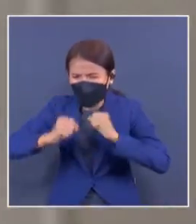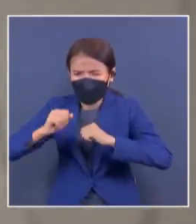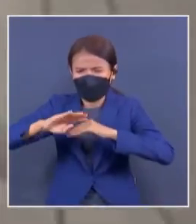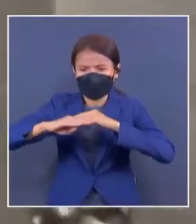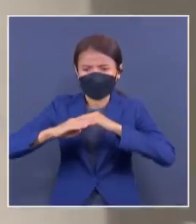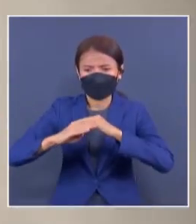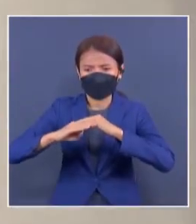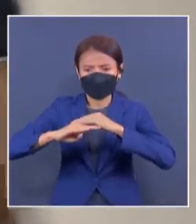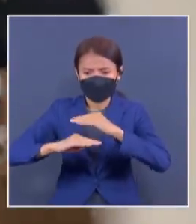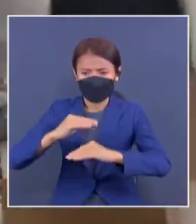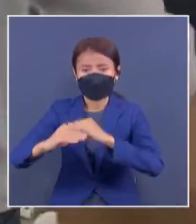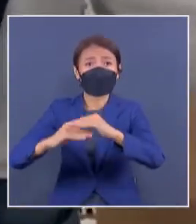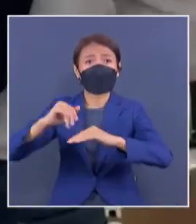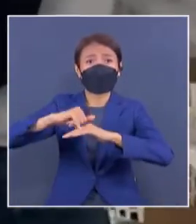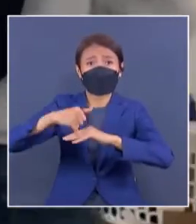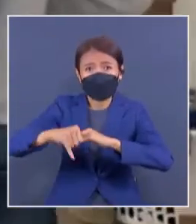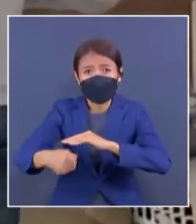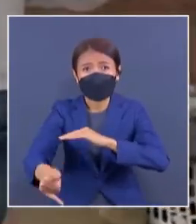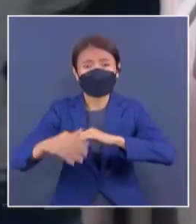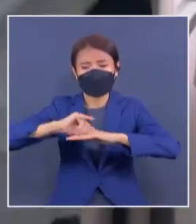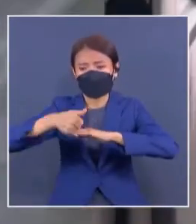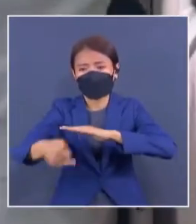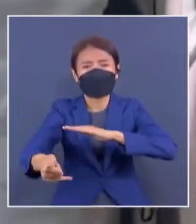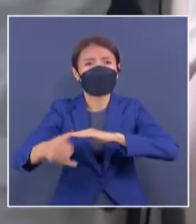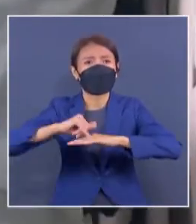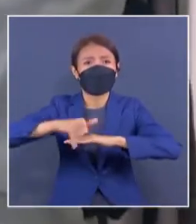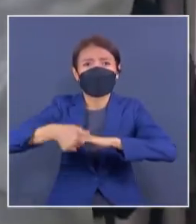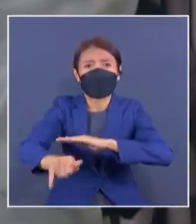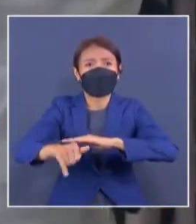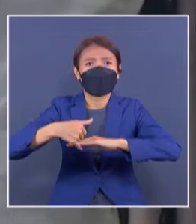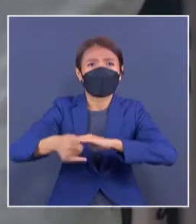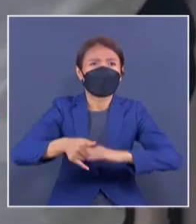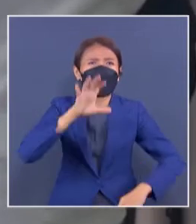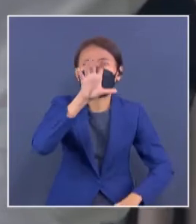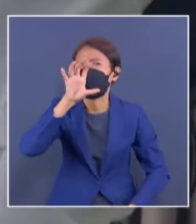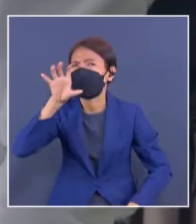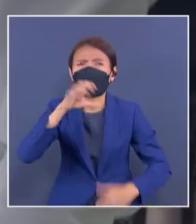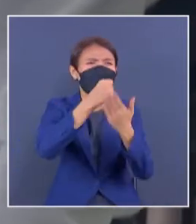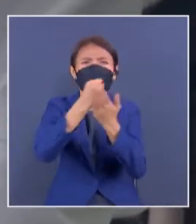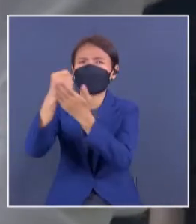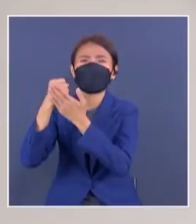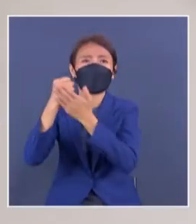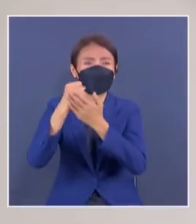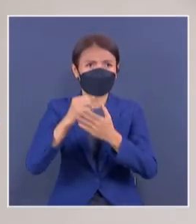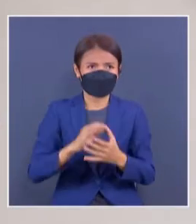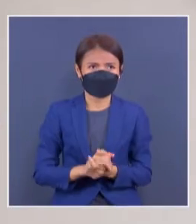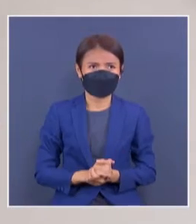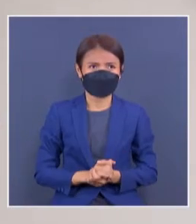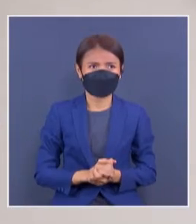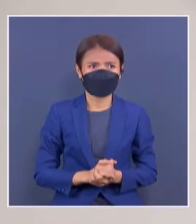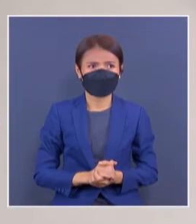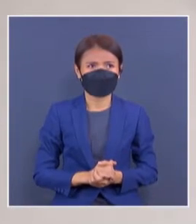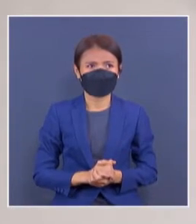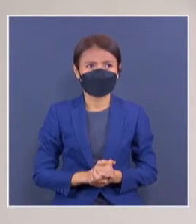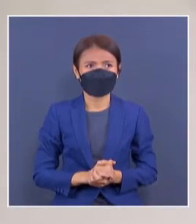าดเจ็บพอเธอล้มลงเนี่ยตกบันไดเธอก็ตะโกนขอความช่วยเหลือจากเพื่อนห้องข้างๆนะครับ ม ัน ก็เริ ่ มเอา ไ ฟฉายส่องหน้าหนู